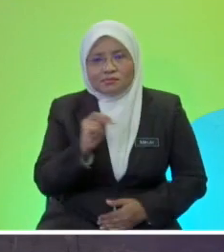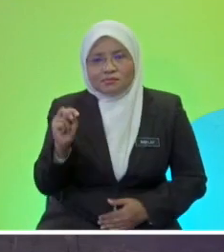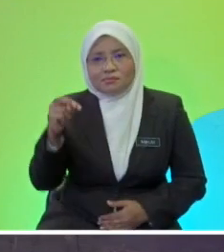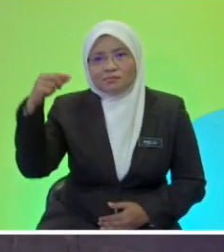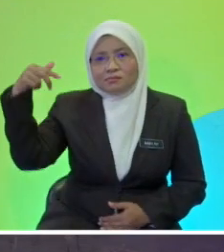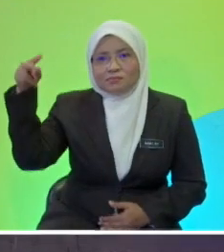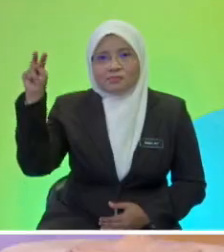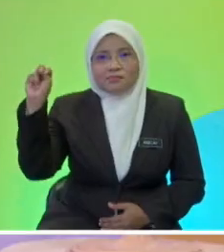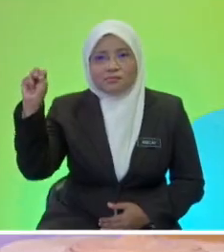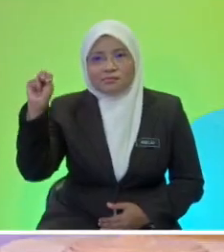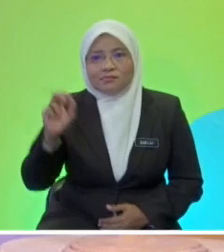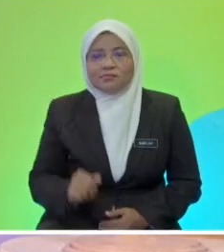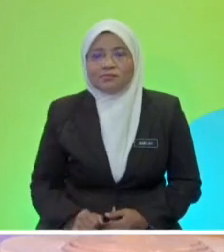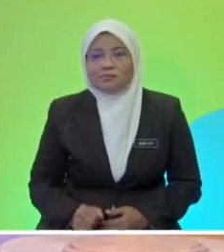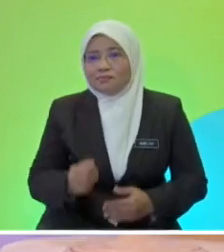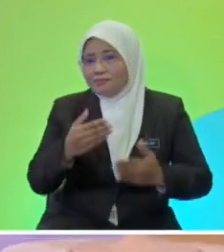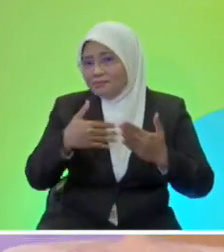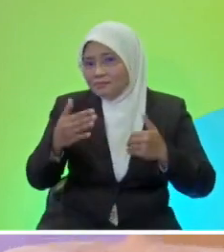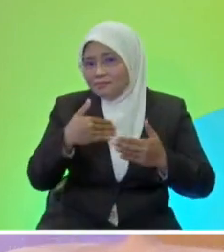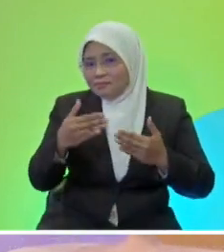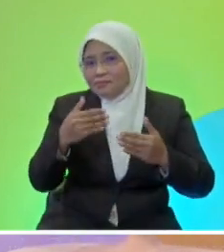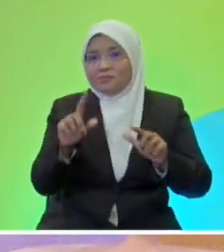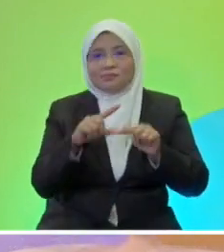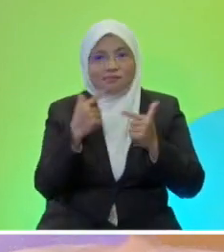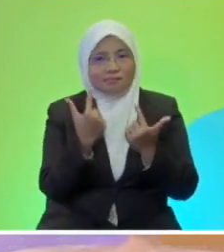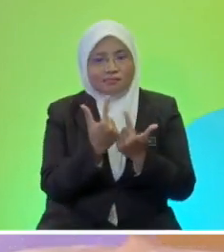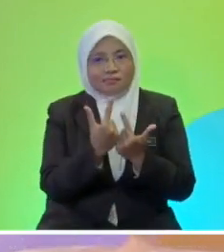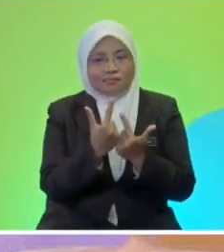hari ini gelas hari ini oke